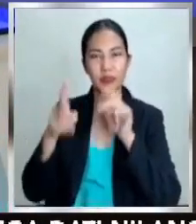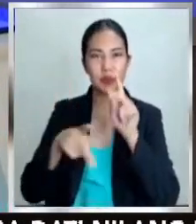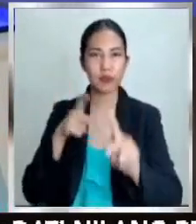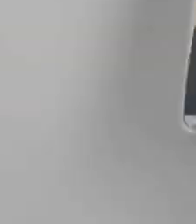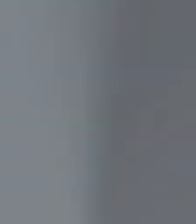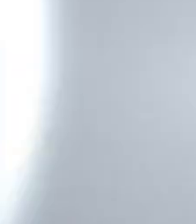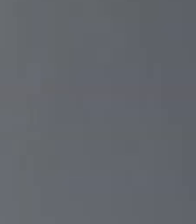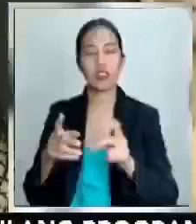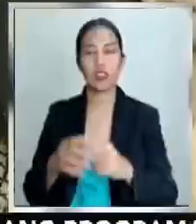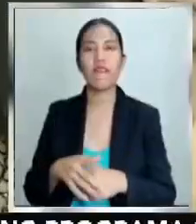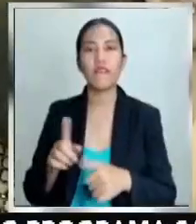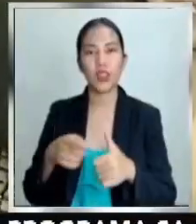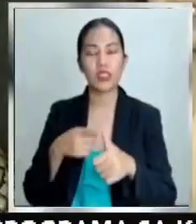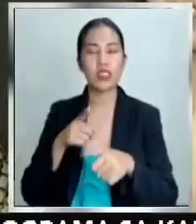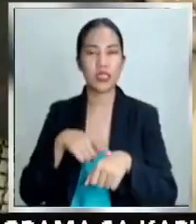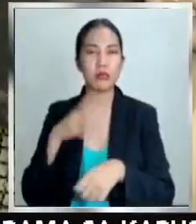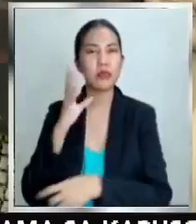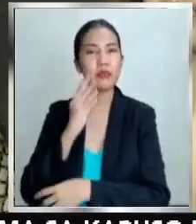Katatibayan.